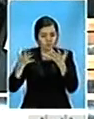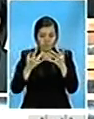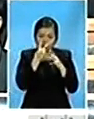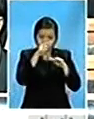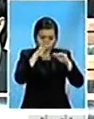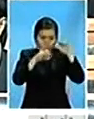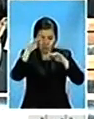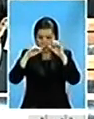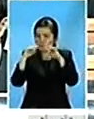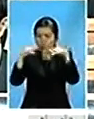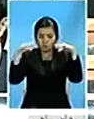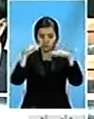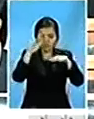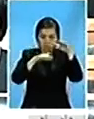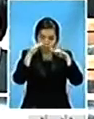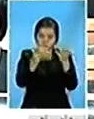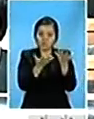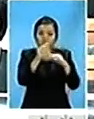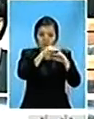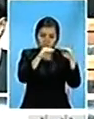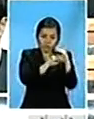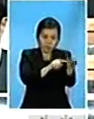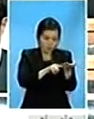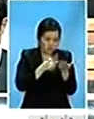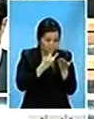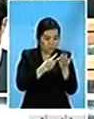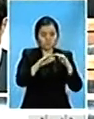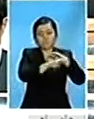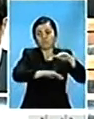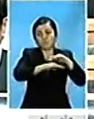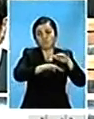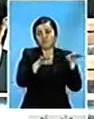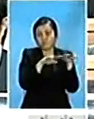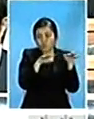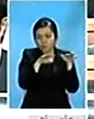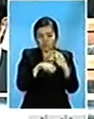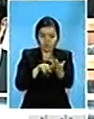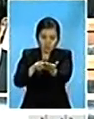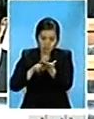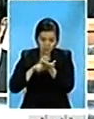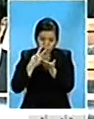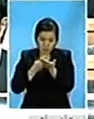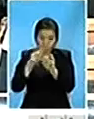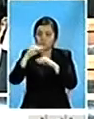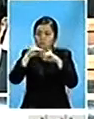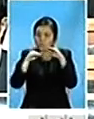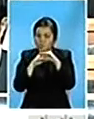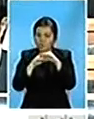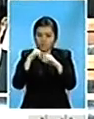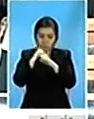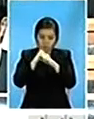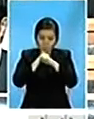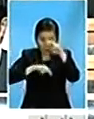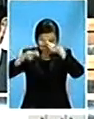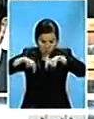ากันบางโครงการแค่ศึกษาเบื้องต้นบางโครงการมีการศึกษาความเหมาะส